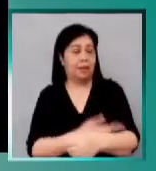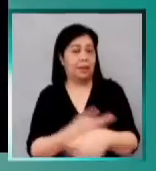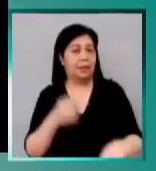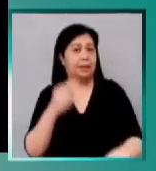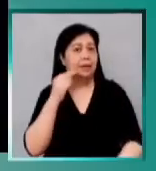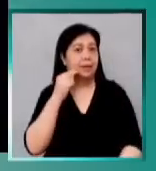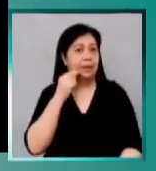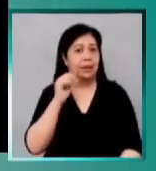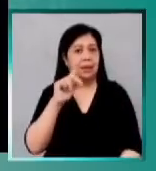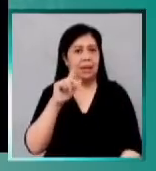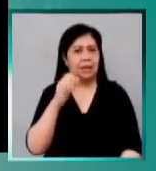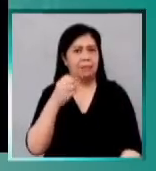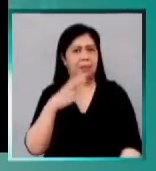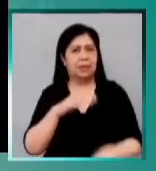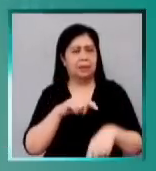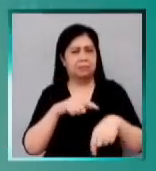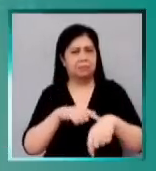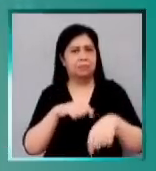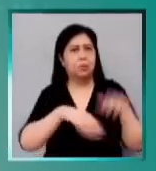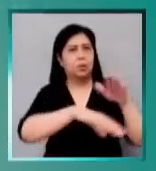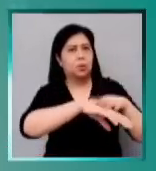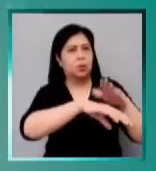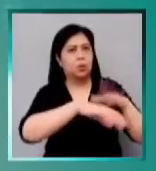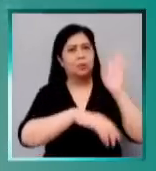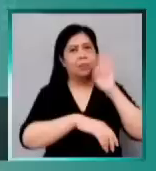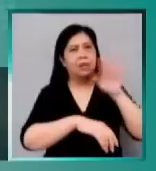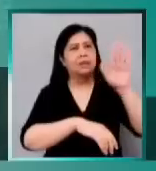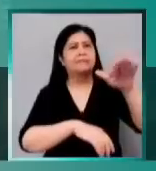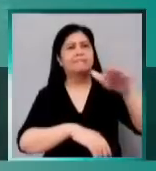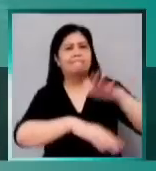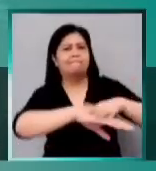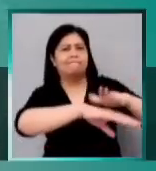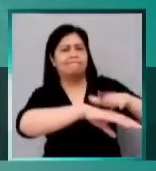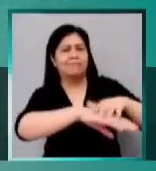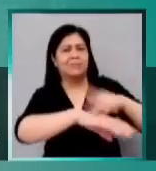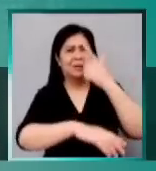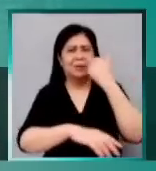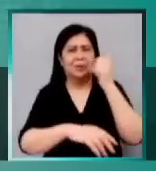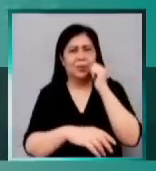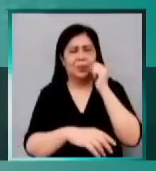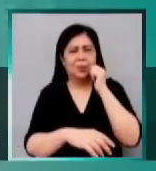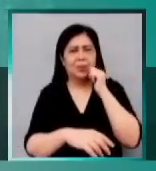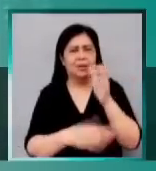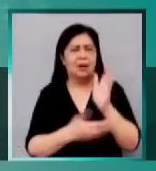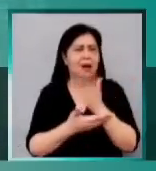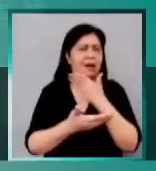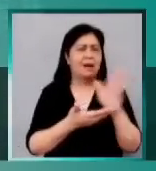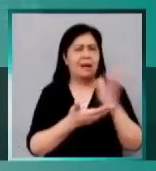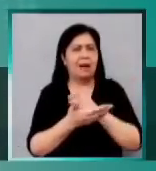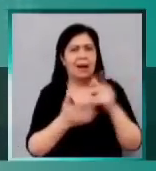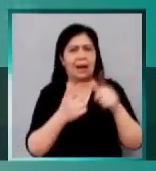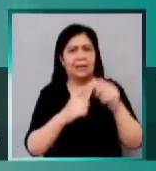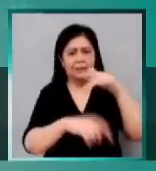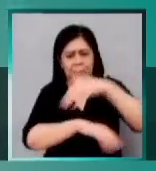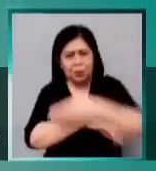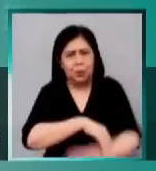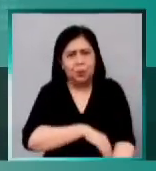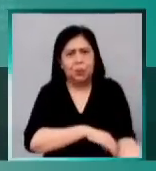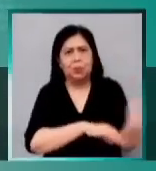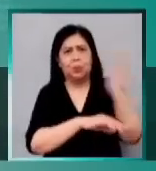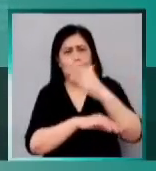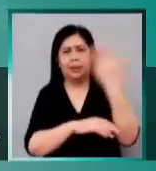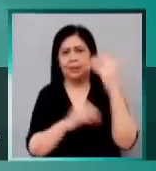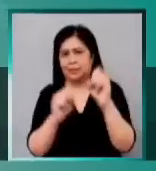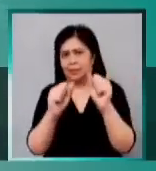na sinaway ng mga kapatid niya ang mga kapitbahay dahil sa pagkakaraoke hanggang madaling araw noong Sabado. Sa